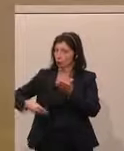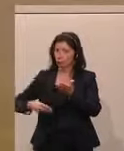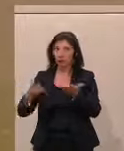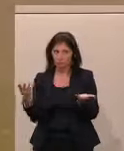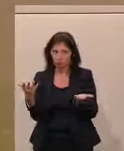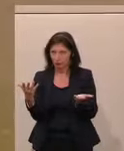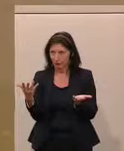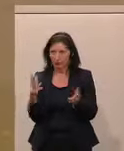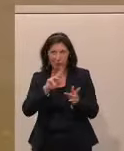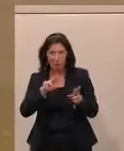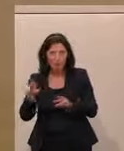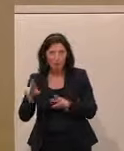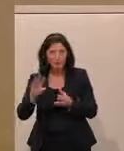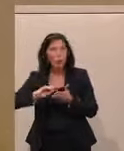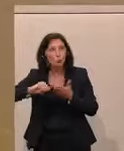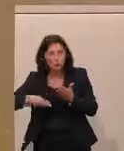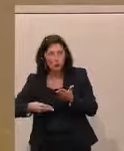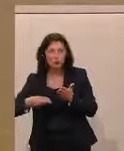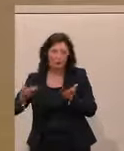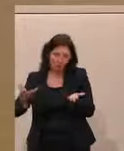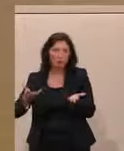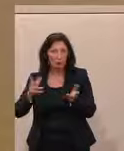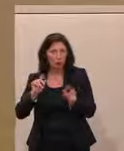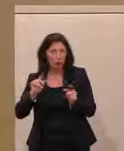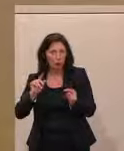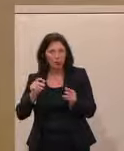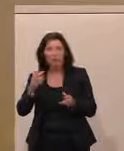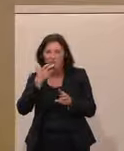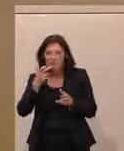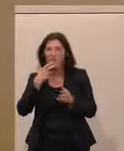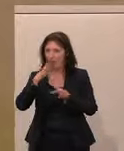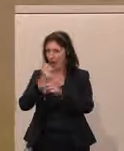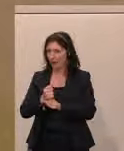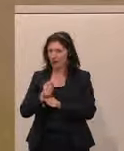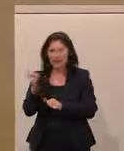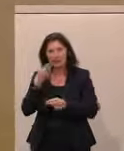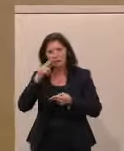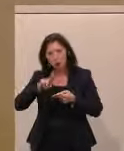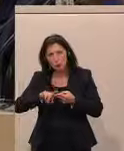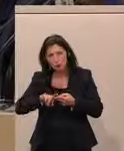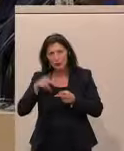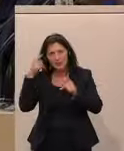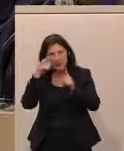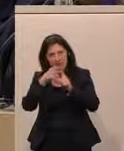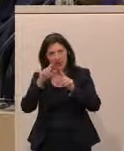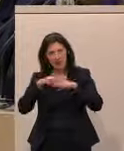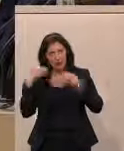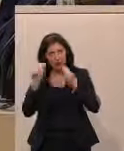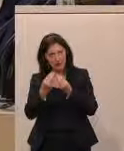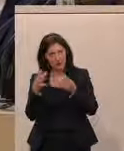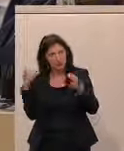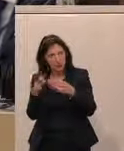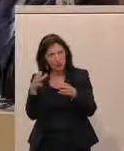wozu unterschreibt man denn und macht etwas aus? Sie haben versprochen, dass Sie sich mit dem Ziel einer gemeinsamen